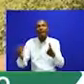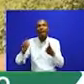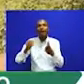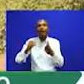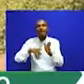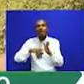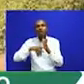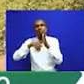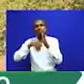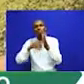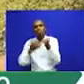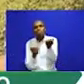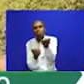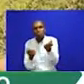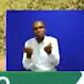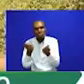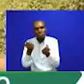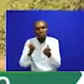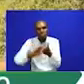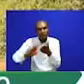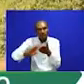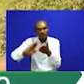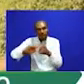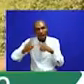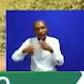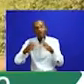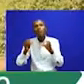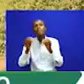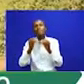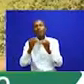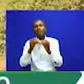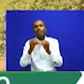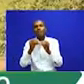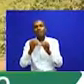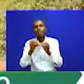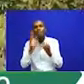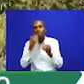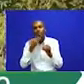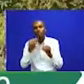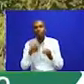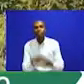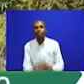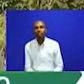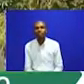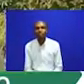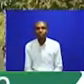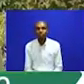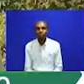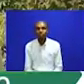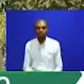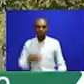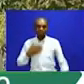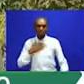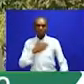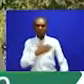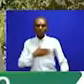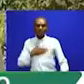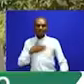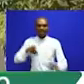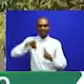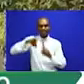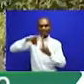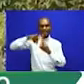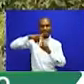tuanyorre gari iyo yahatumya kibwango twaikera obosari nande twabosiri ibare wancha batomentere police